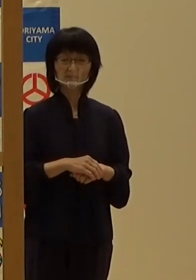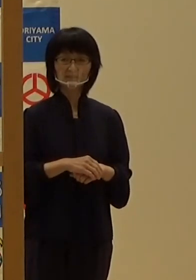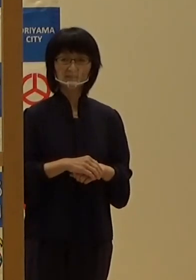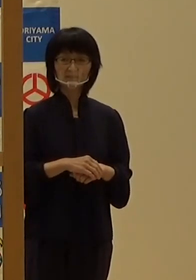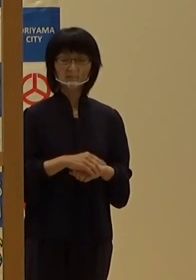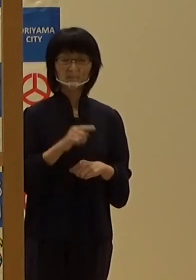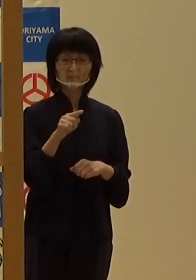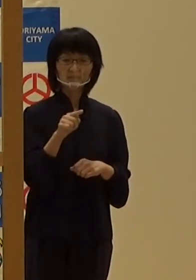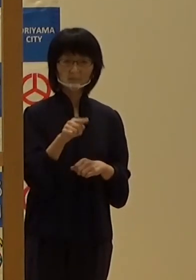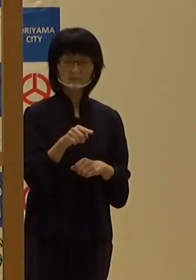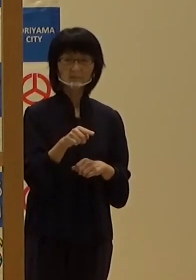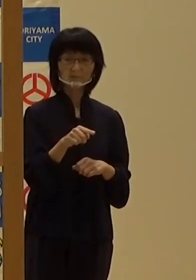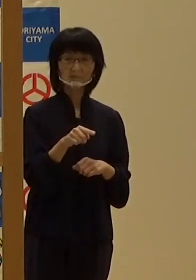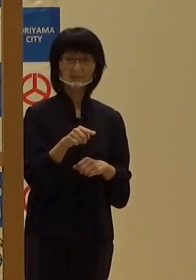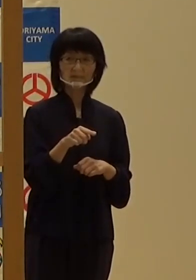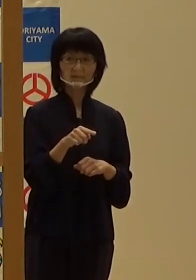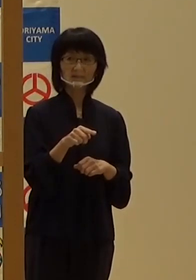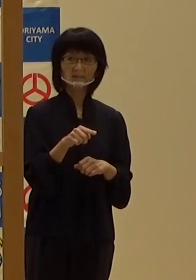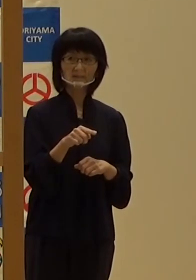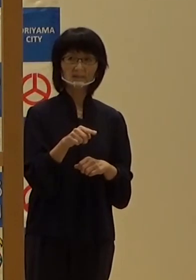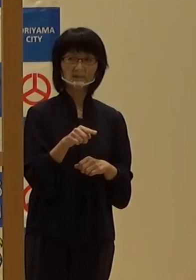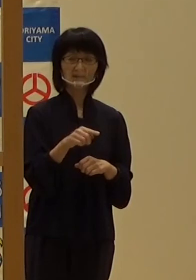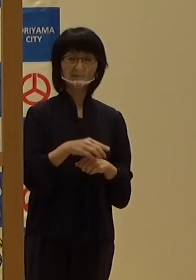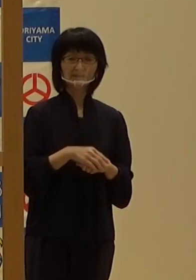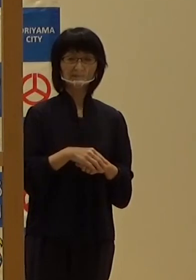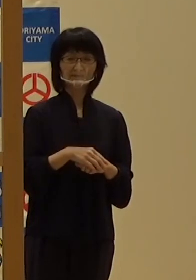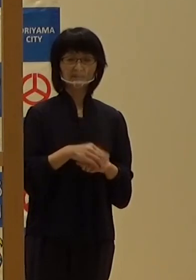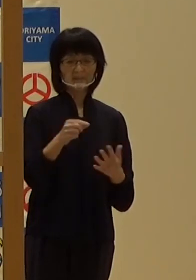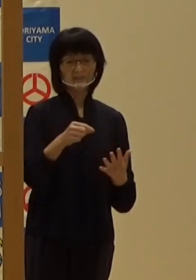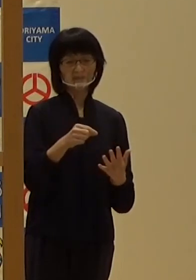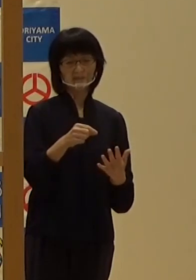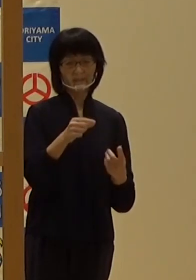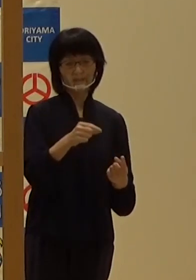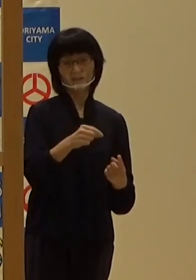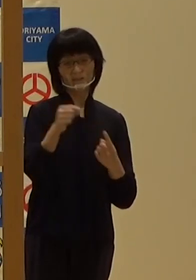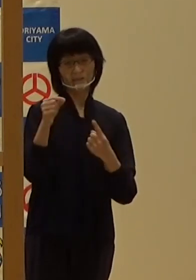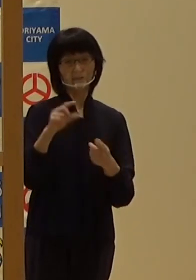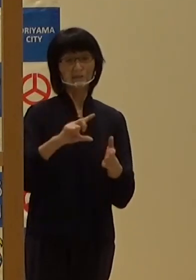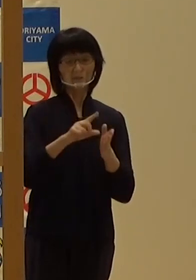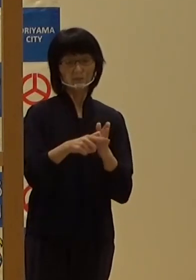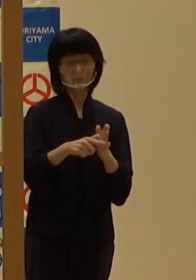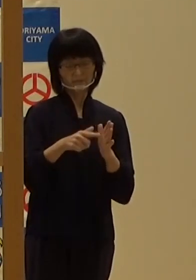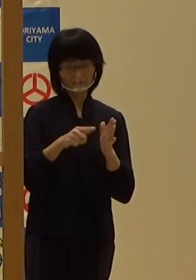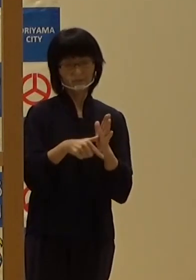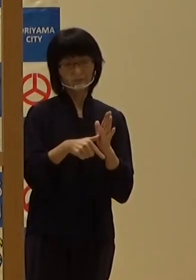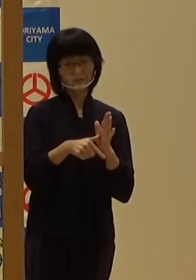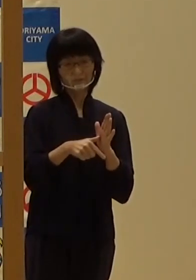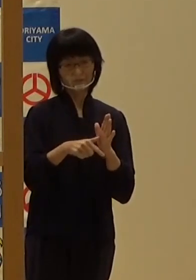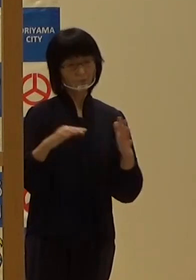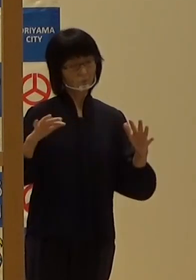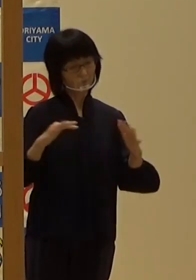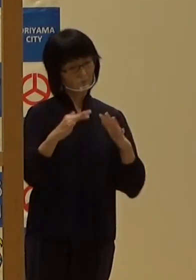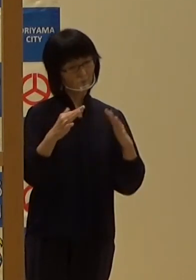ったところについてはその選定にあたって、どのような検討がなされていたんでしょうか。